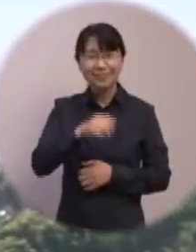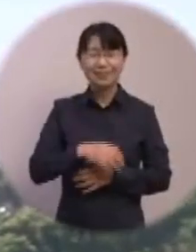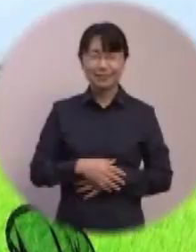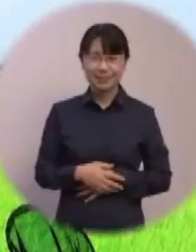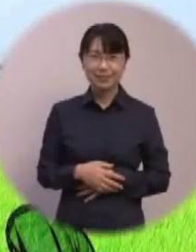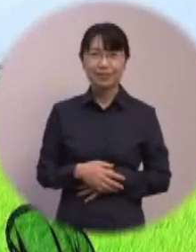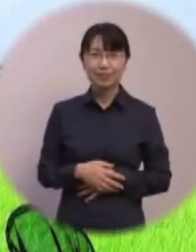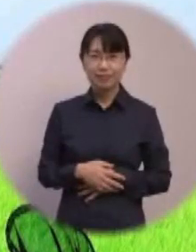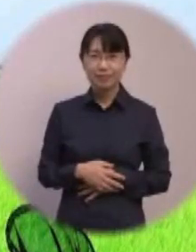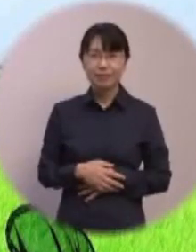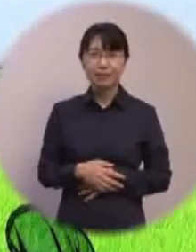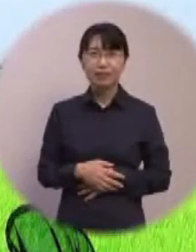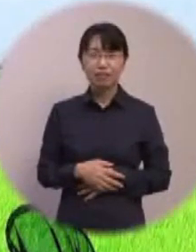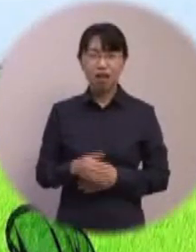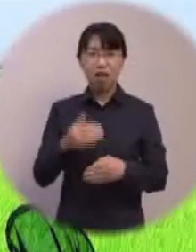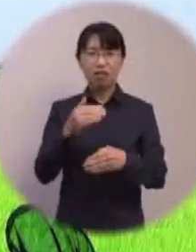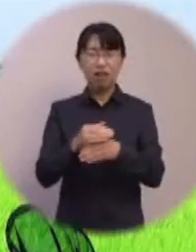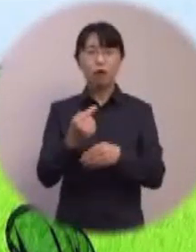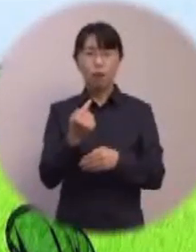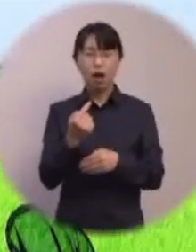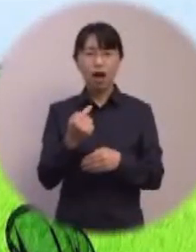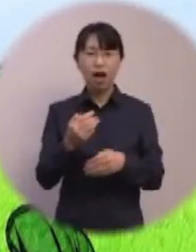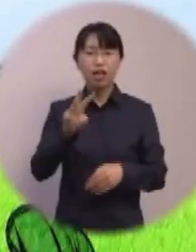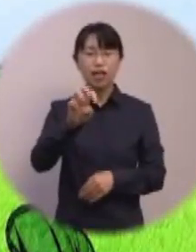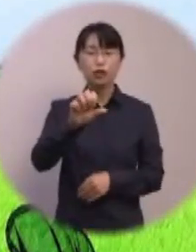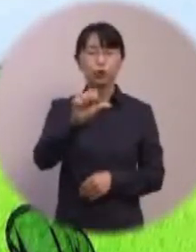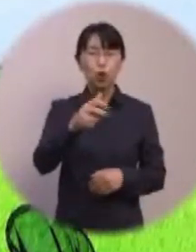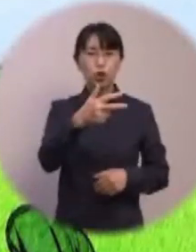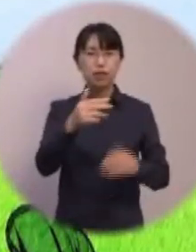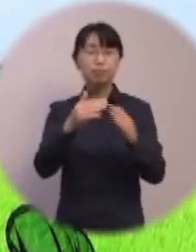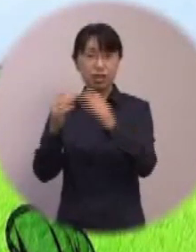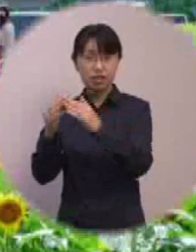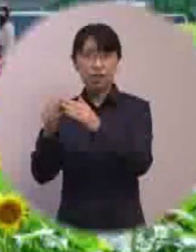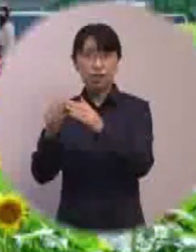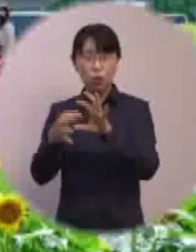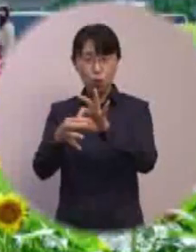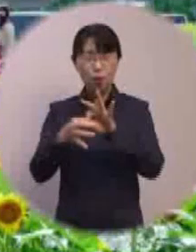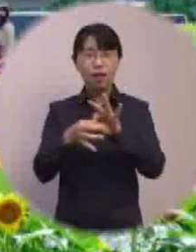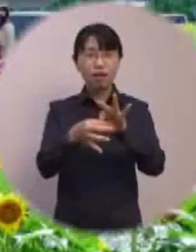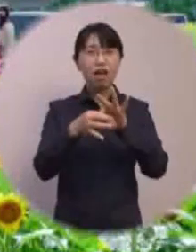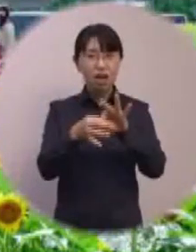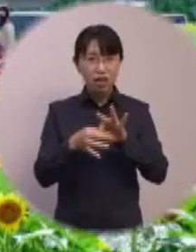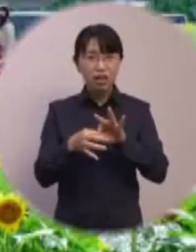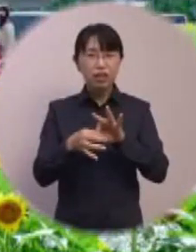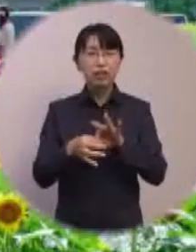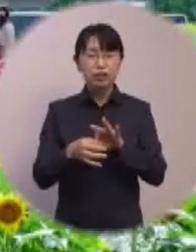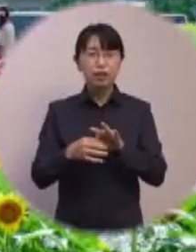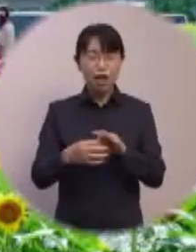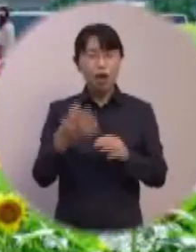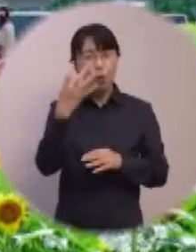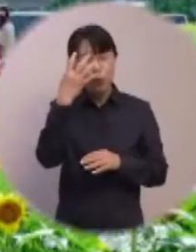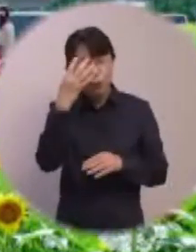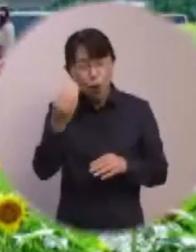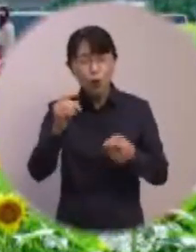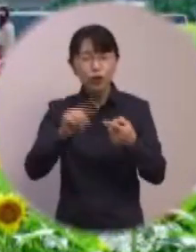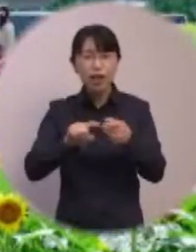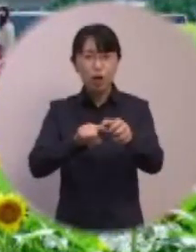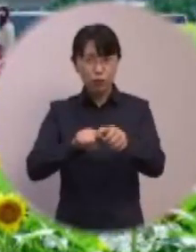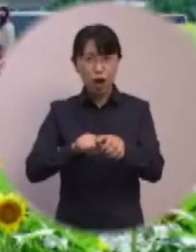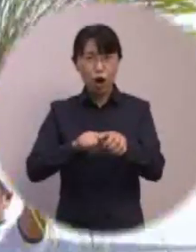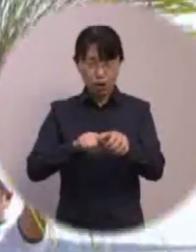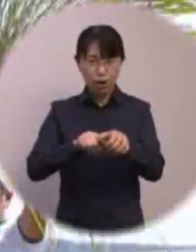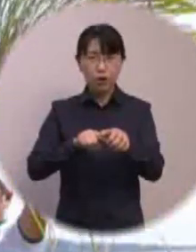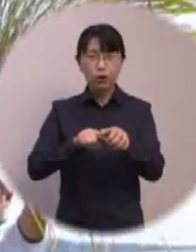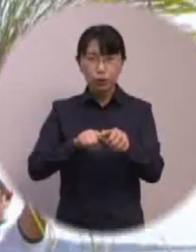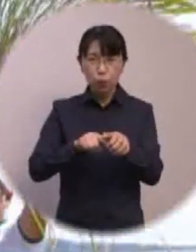はい、 静岡県では県内35の市や町と連携して農産漁村が持つ貴重な資源を守っ